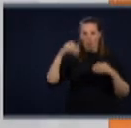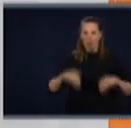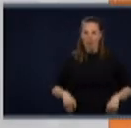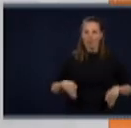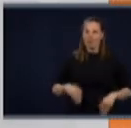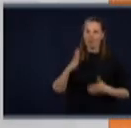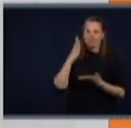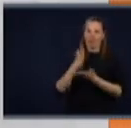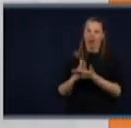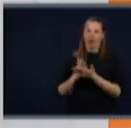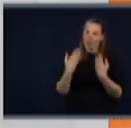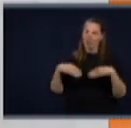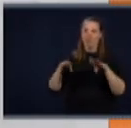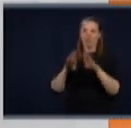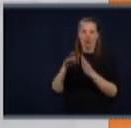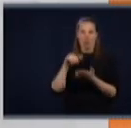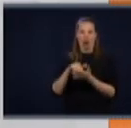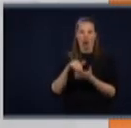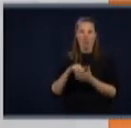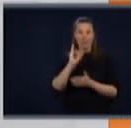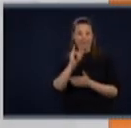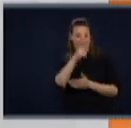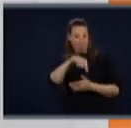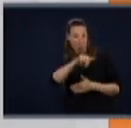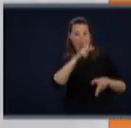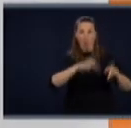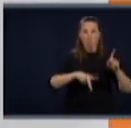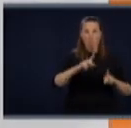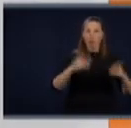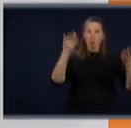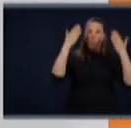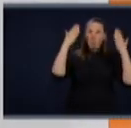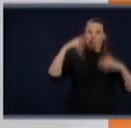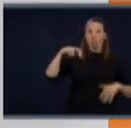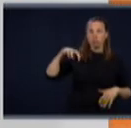la population, parce que si vous vous mettez tous à vous promener